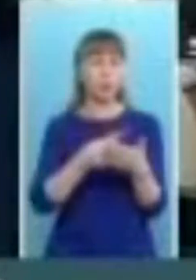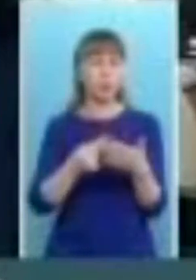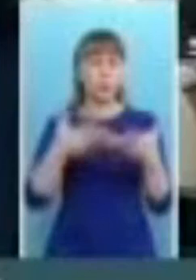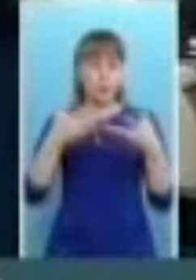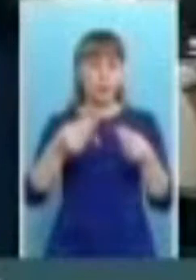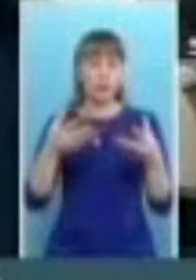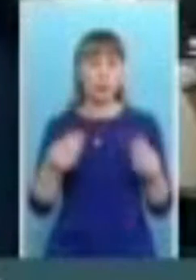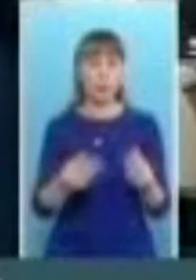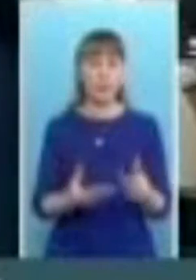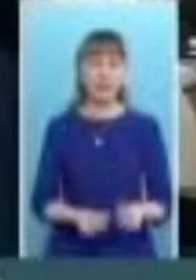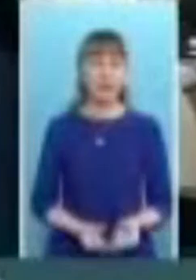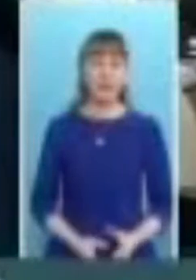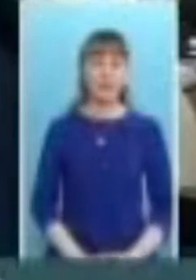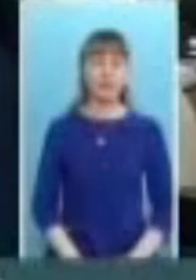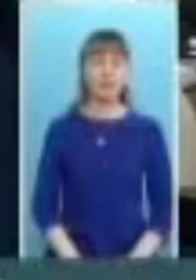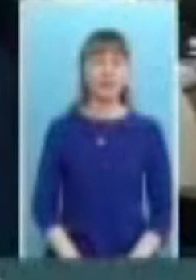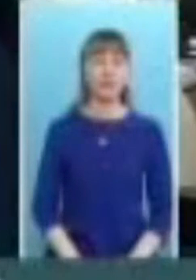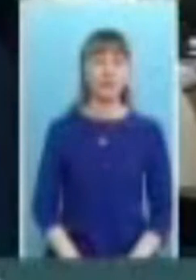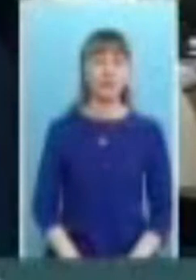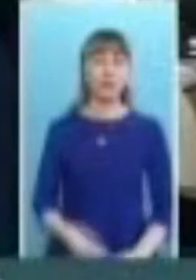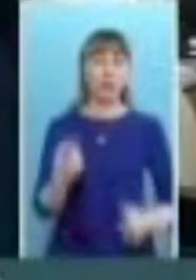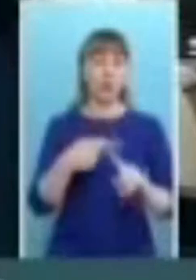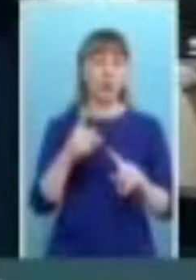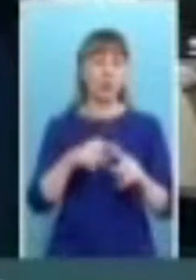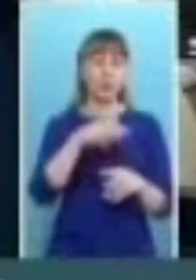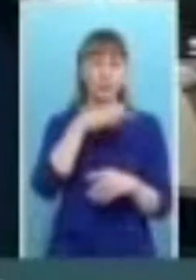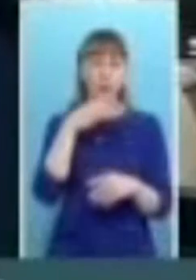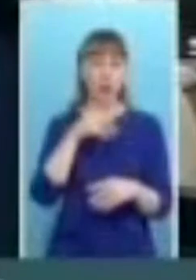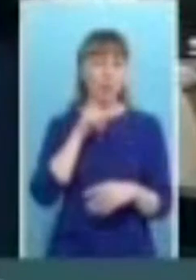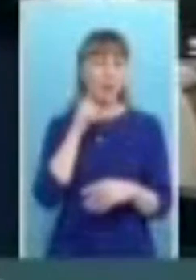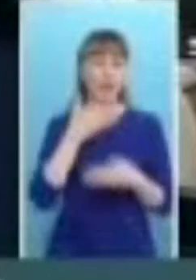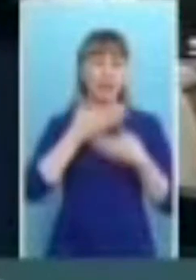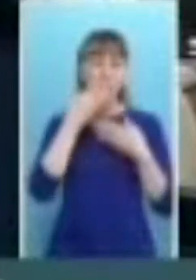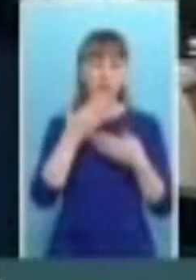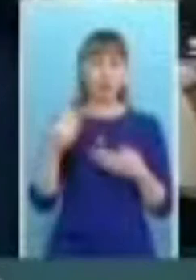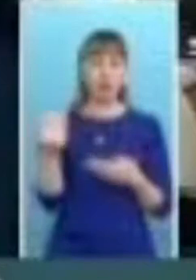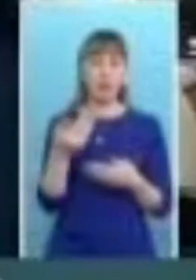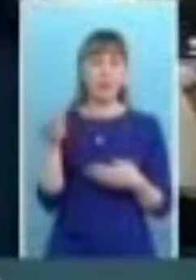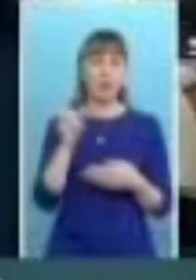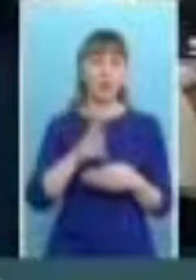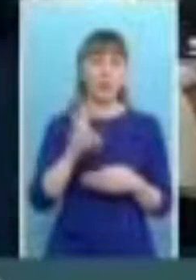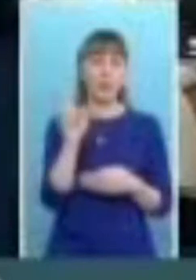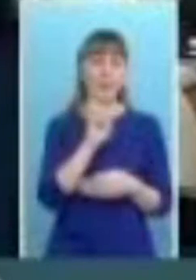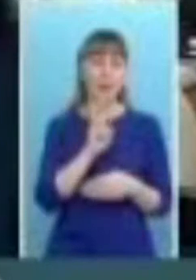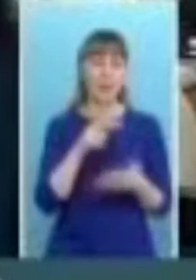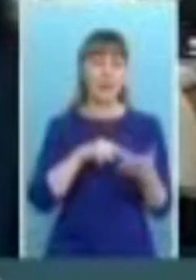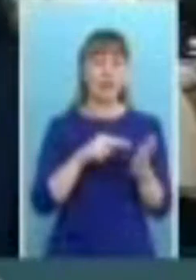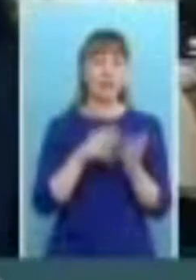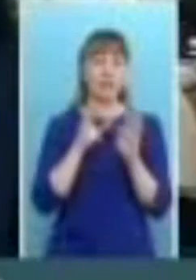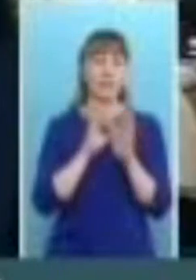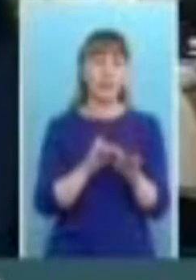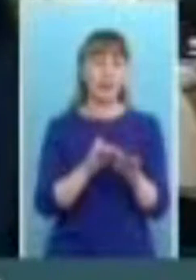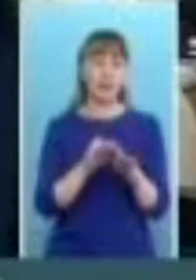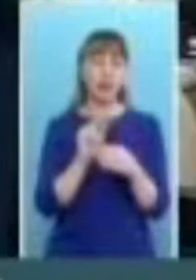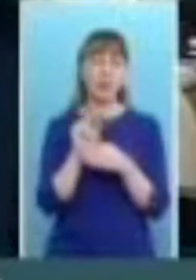шабыттандырды. Жас оқырмандар жобаның арқасында осындай дарынды адамдармен жақынырақ танысуға мүмкіндік